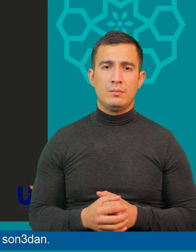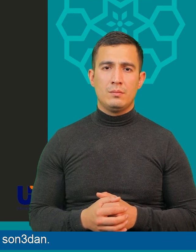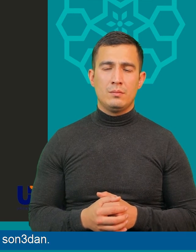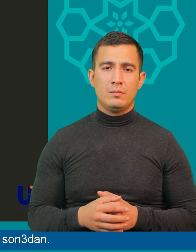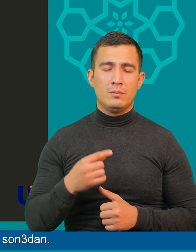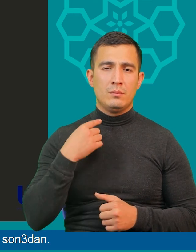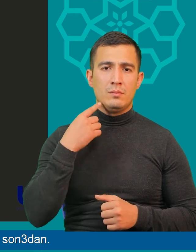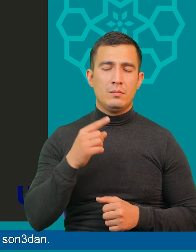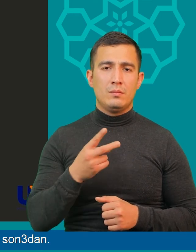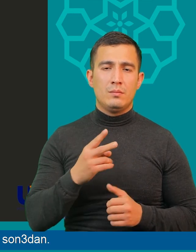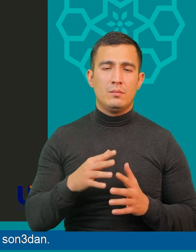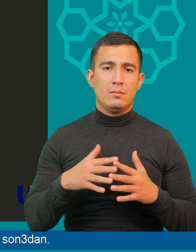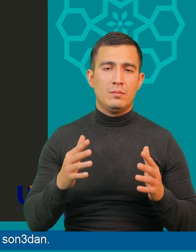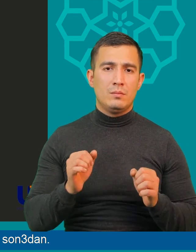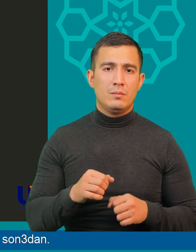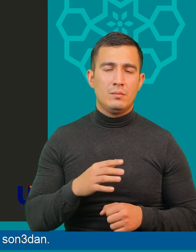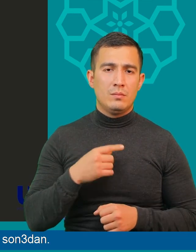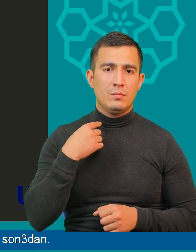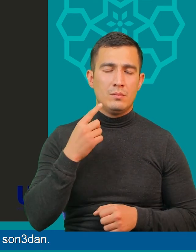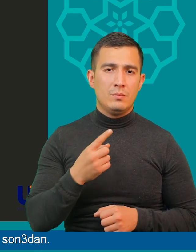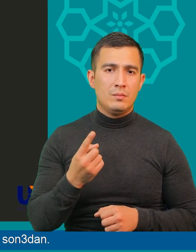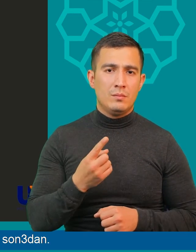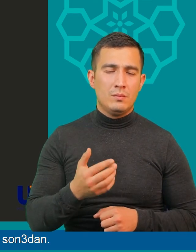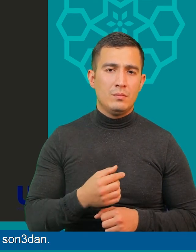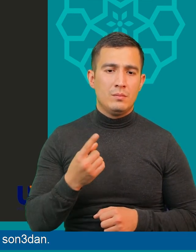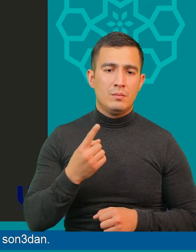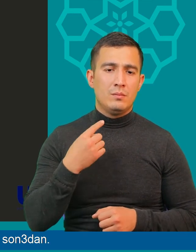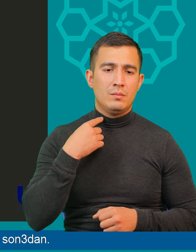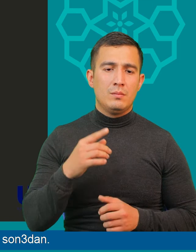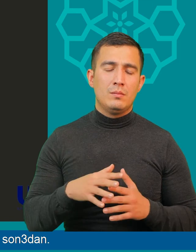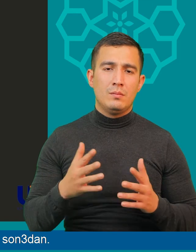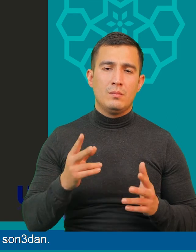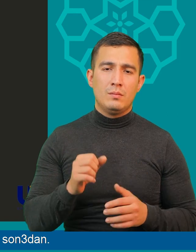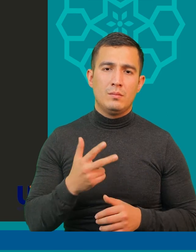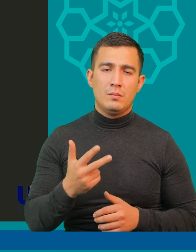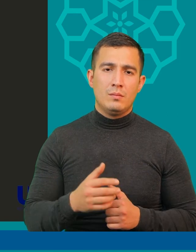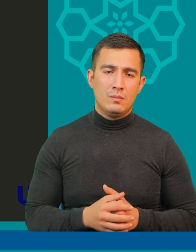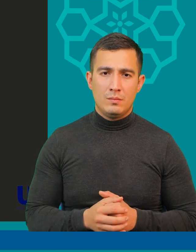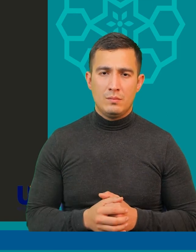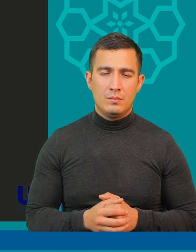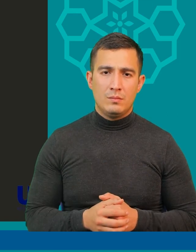Son 2 katta bo'lsa son 1 dan va son 2 katta bo'lsa son 3 dan.